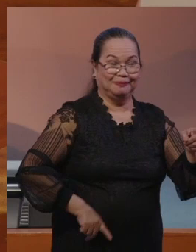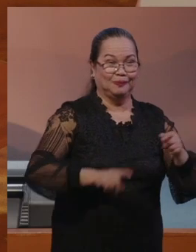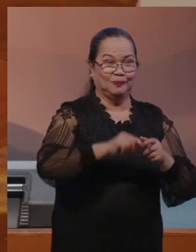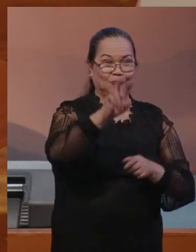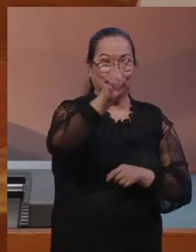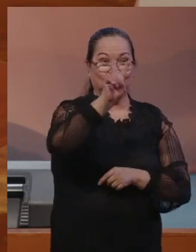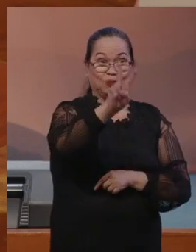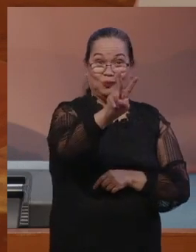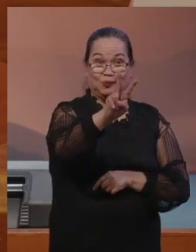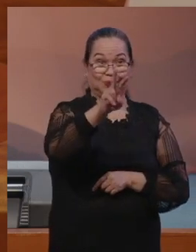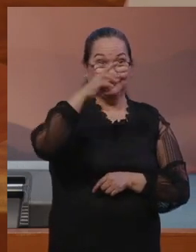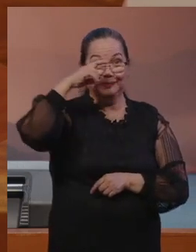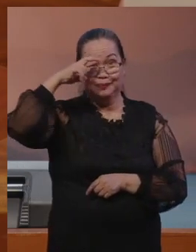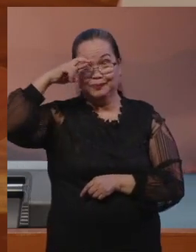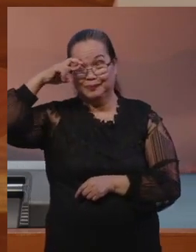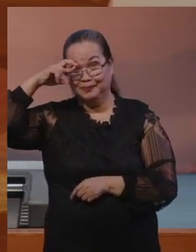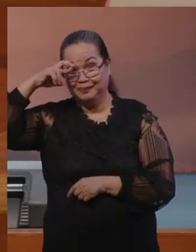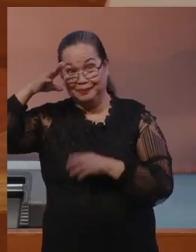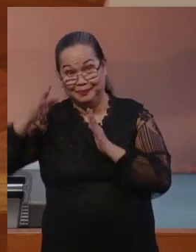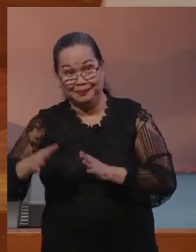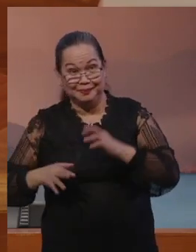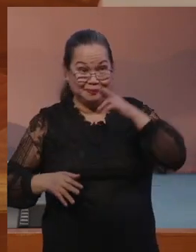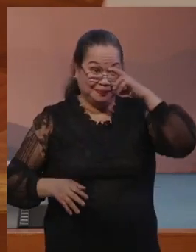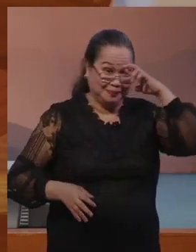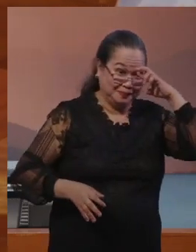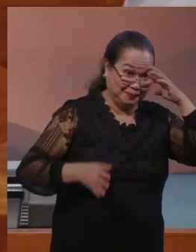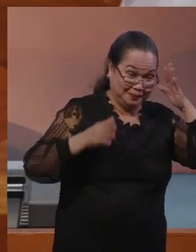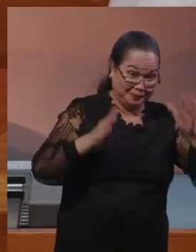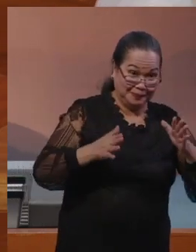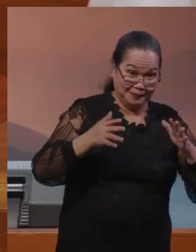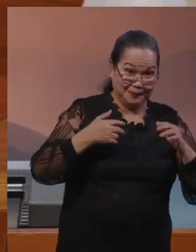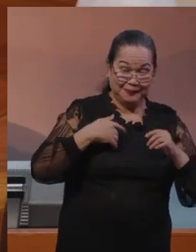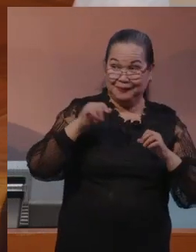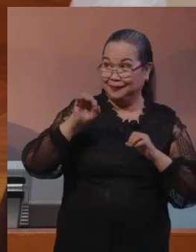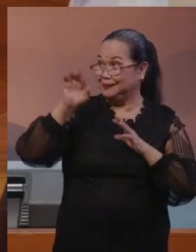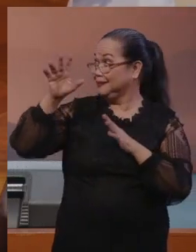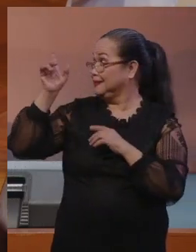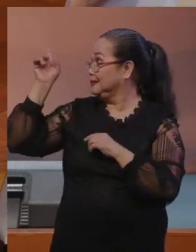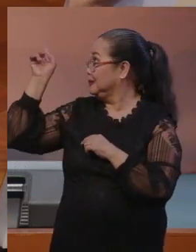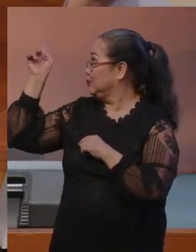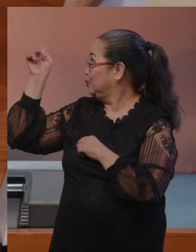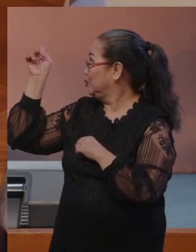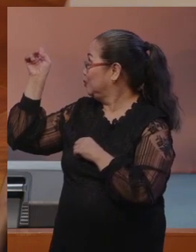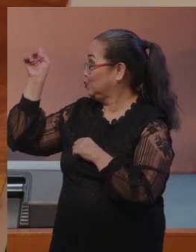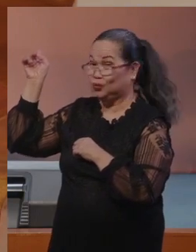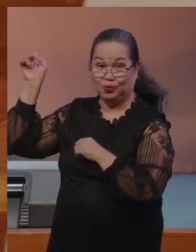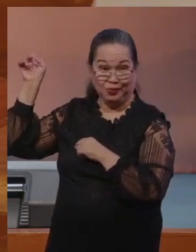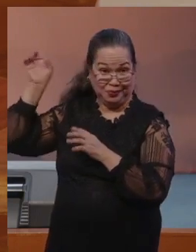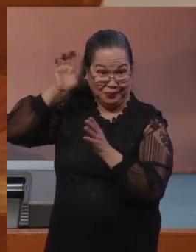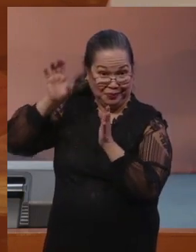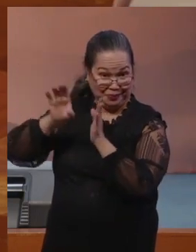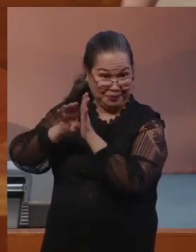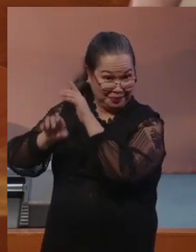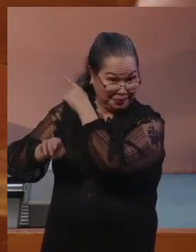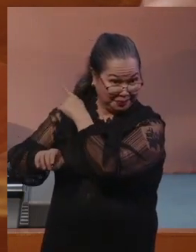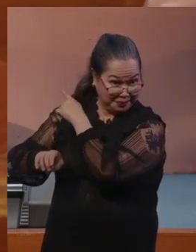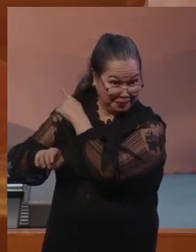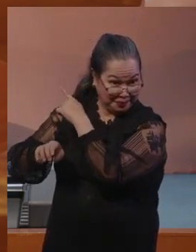men returned. Yung dalawang spiya, nagtago sila dito sa hills. Yang hills na yan, no? Nagtago sila dyan.